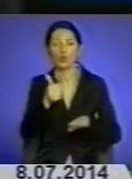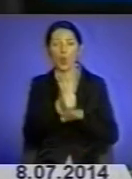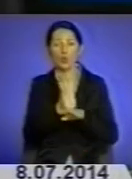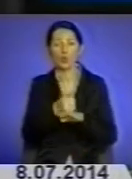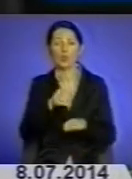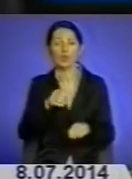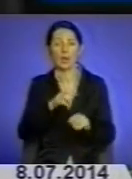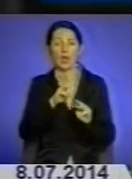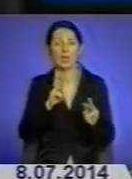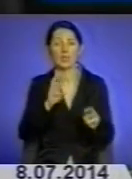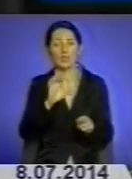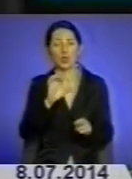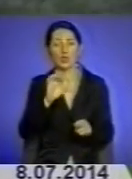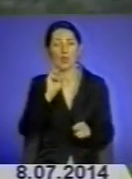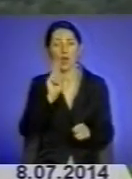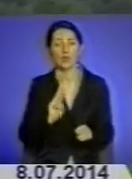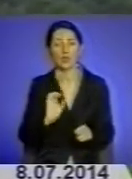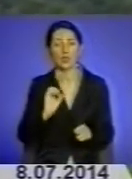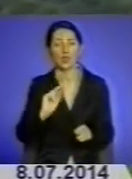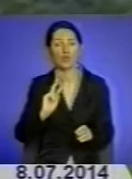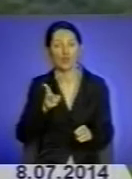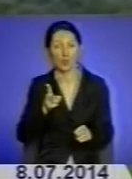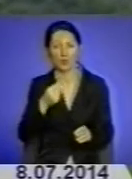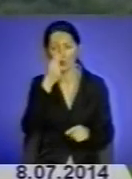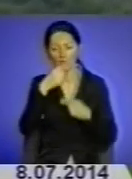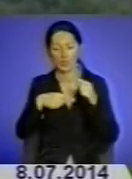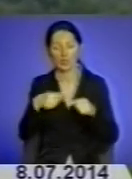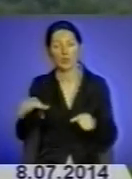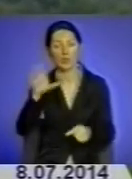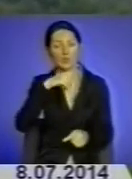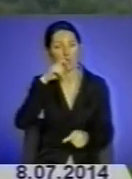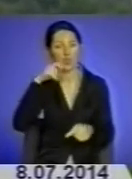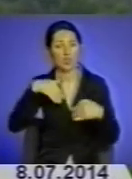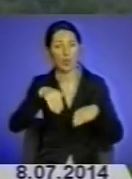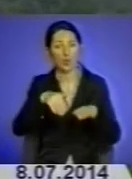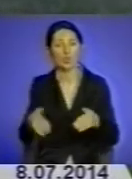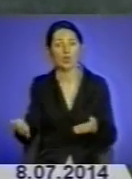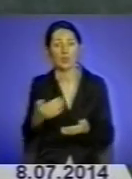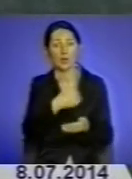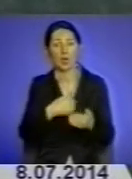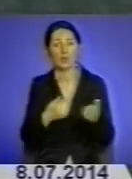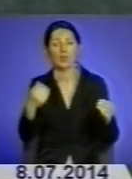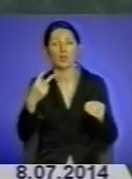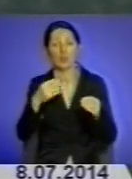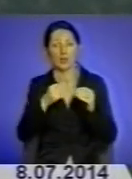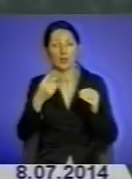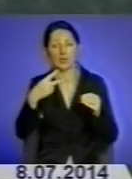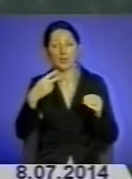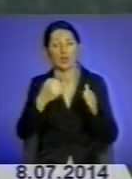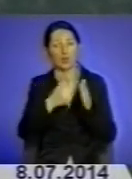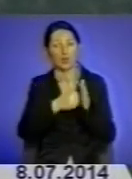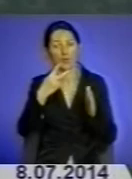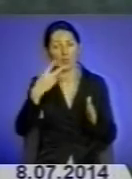Шевчук. Детальніше далі. Традиційно всеукраїнська проща збирає від 10 до 25 тисяч прочан.